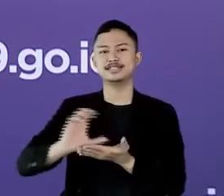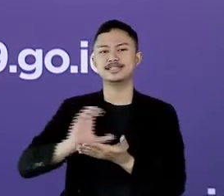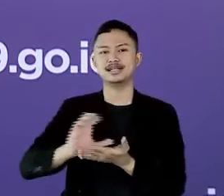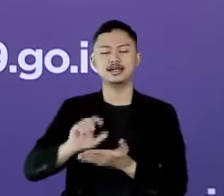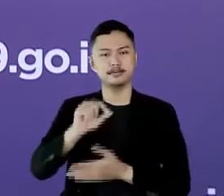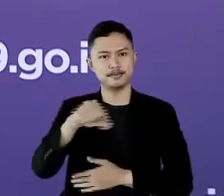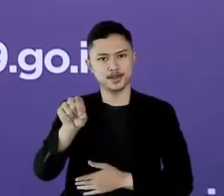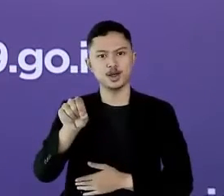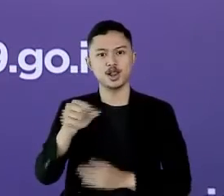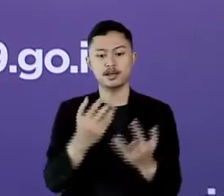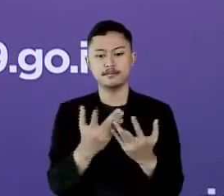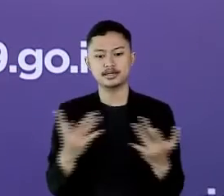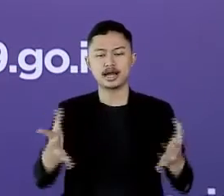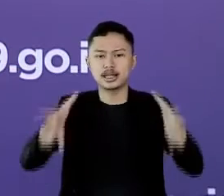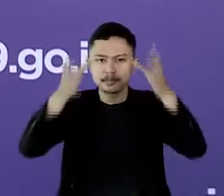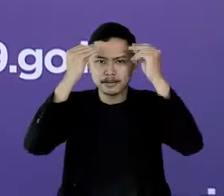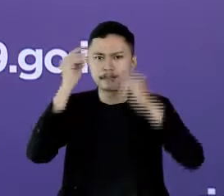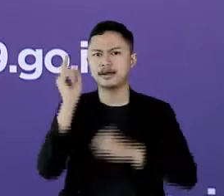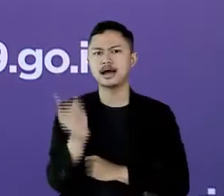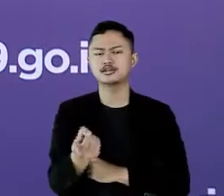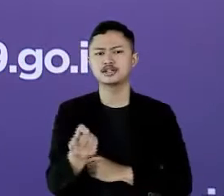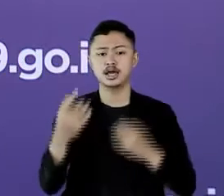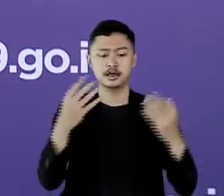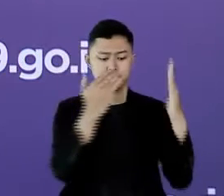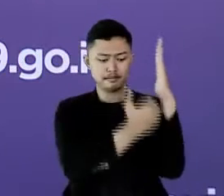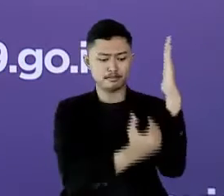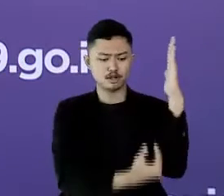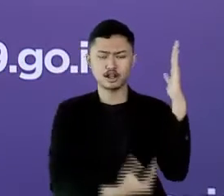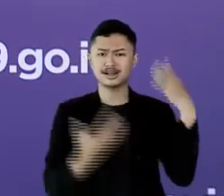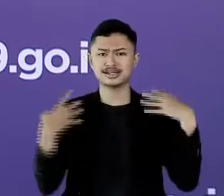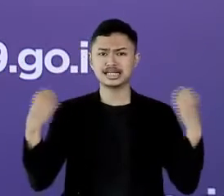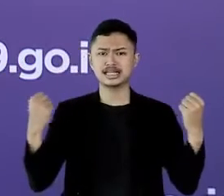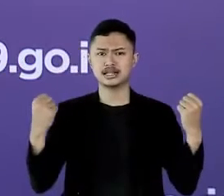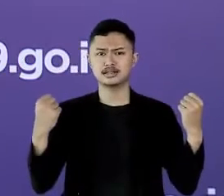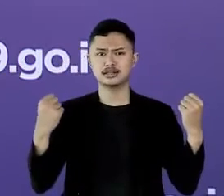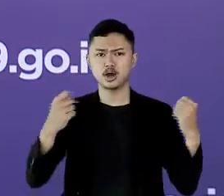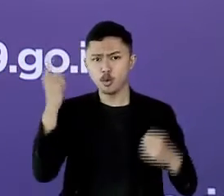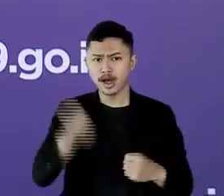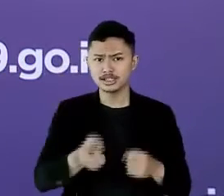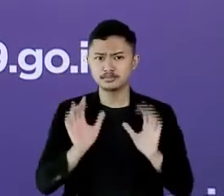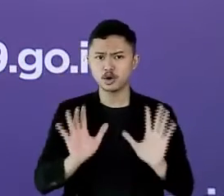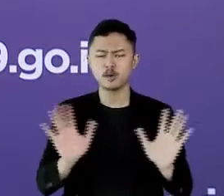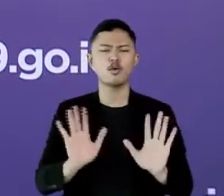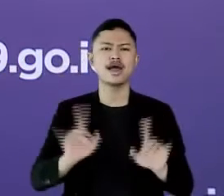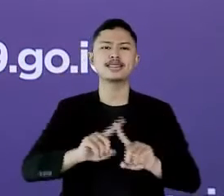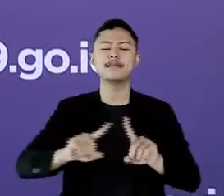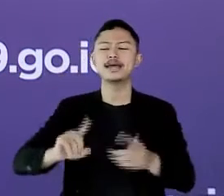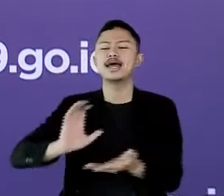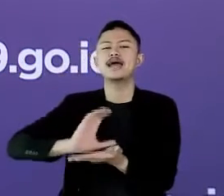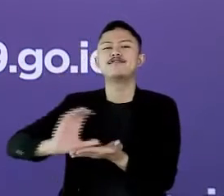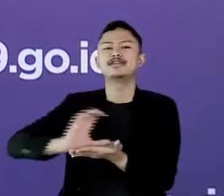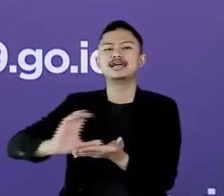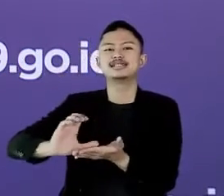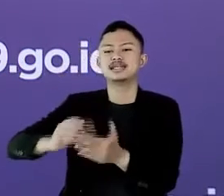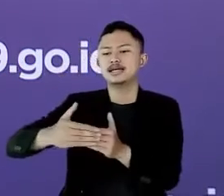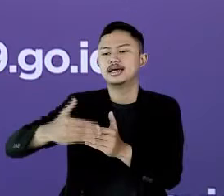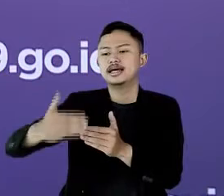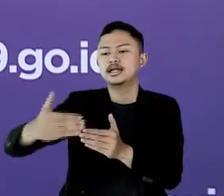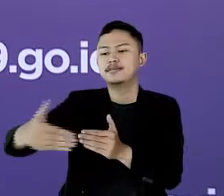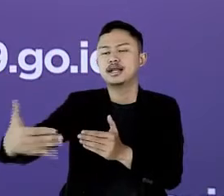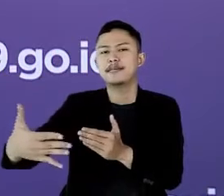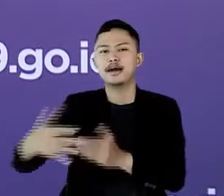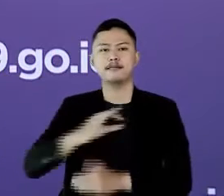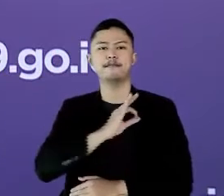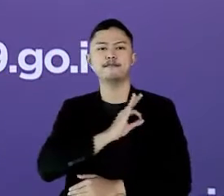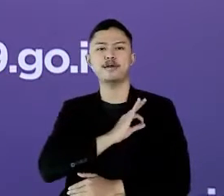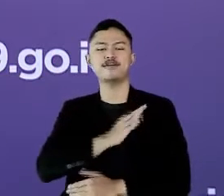kemudian harus diresapi oleh masyarakat. Protokol kesehatan bukan hanya keharusan, tapi adalah ini investasi yang nantinya akan memberikan value